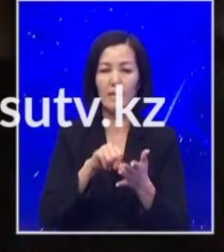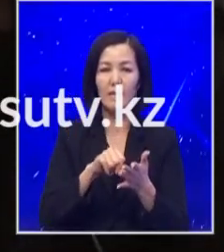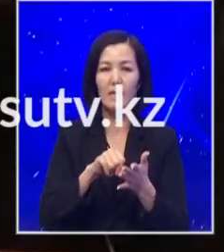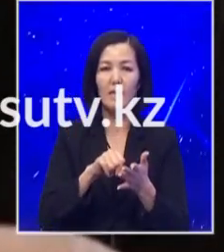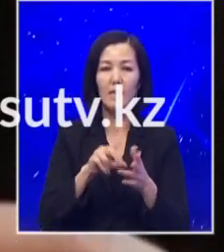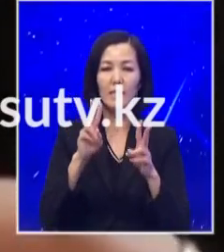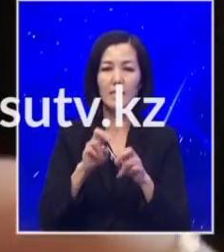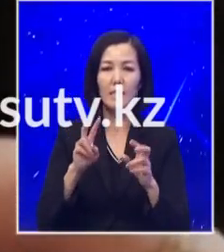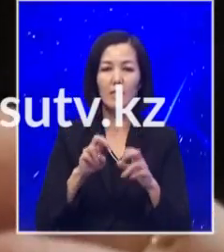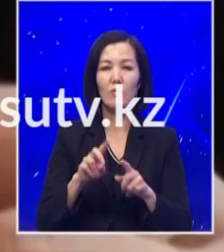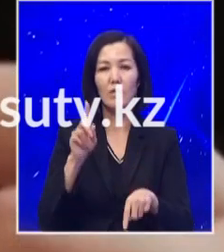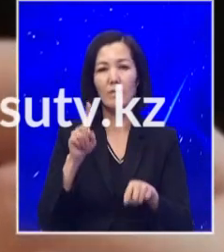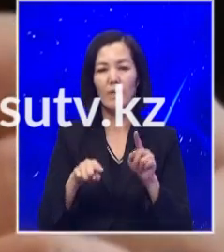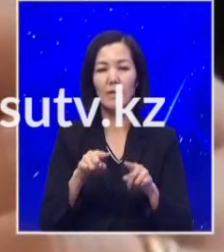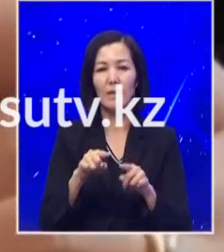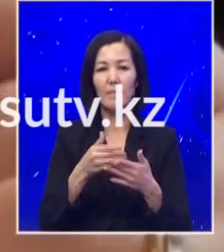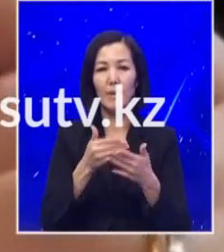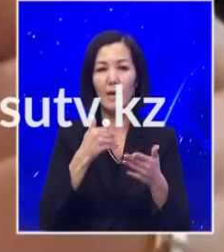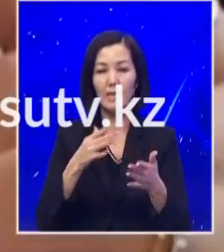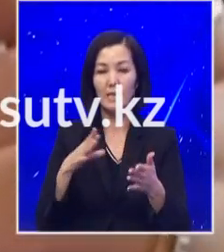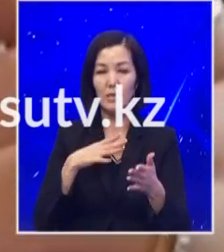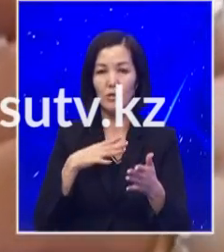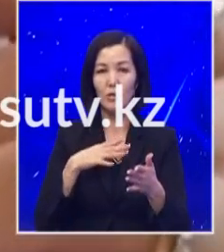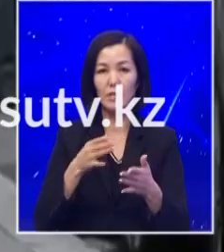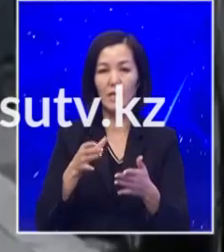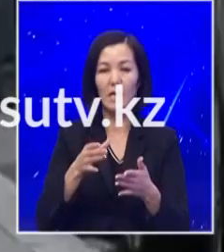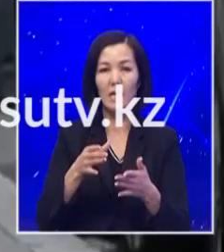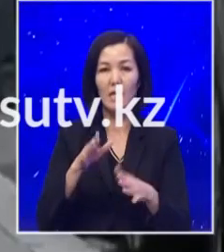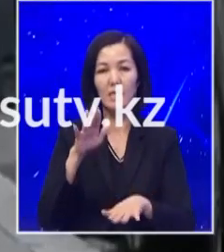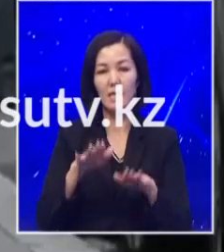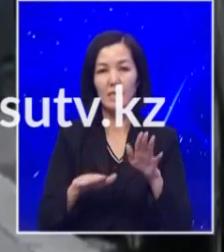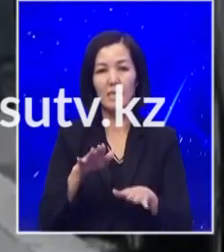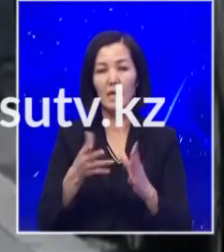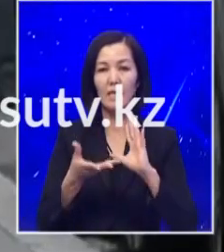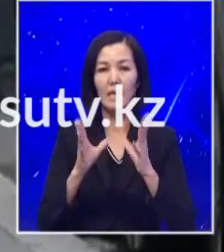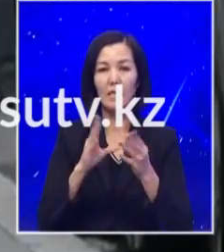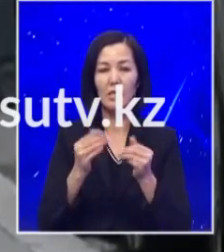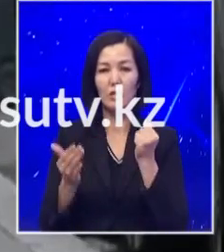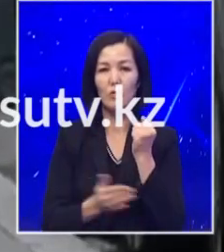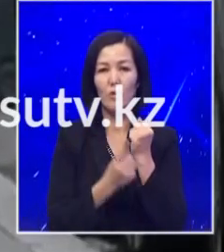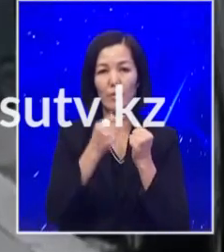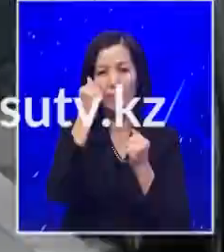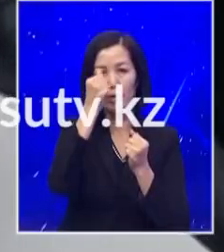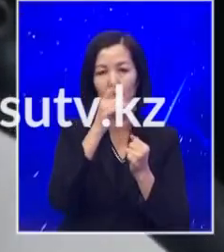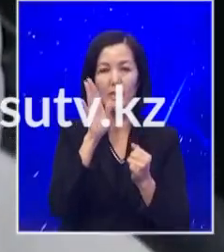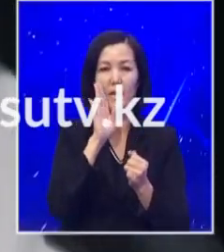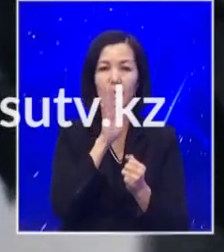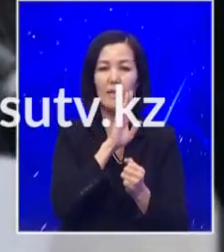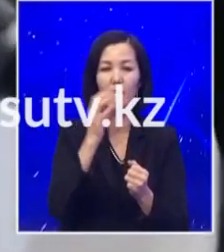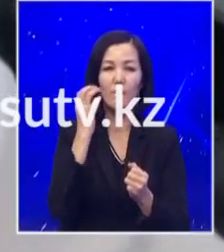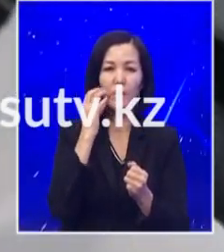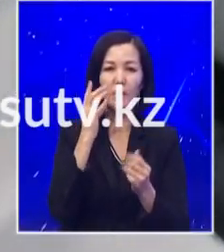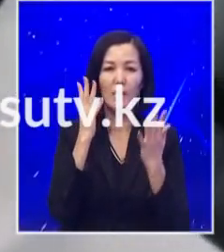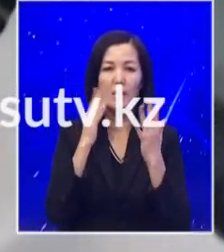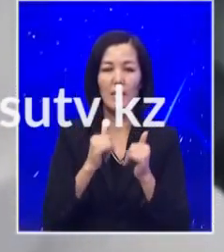бұл зерттеулердің кейбірі пандемияға дейін жүргізілген. Ғалымдар оларды салыстырған, нәтижесінде соңғы бір жылда аналар мен перинаталдық өлім